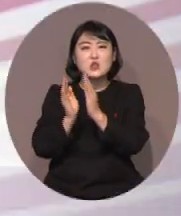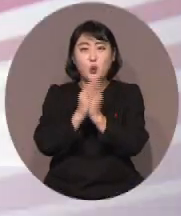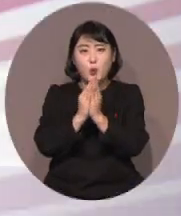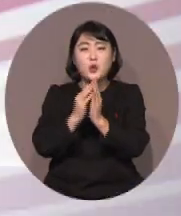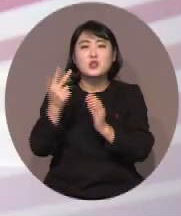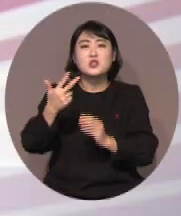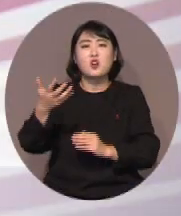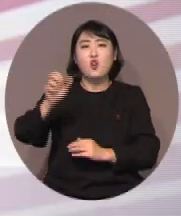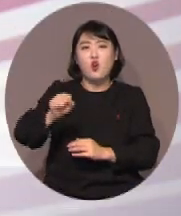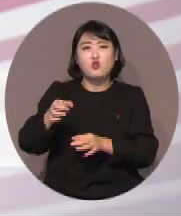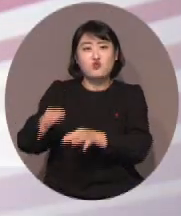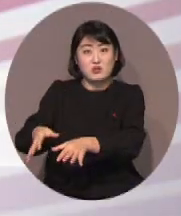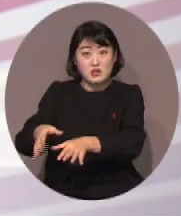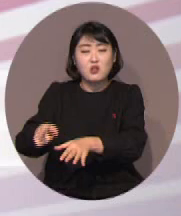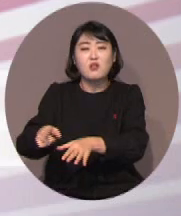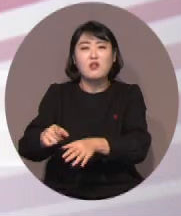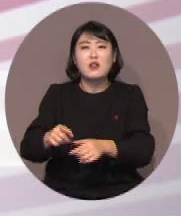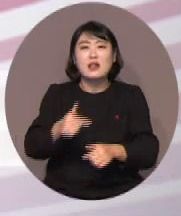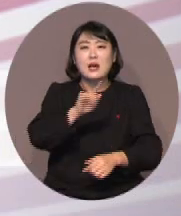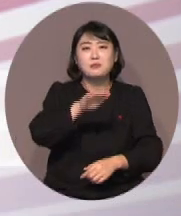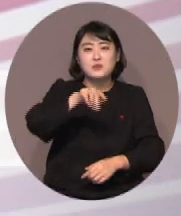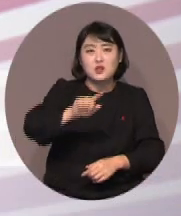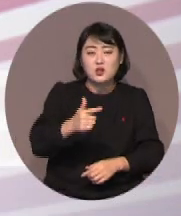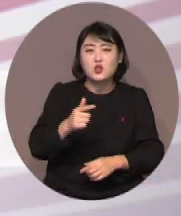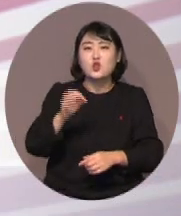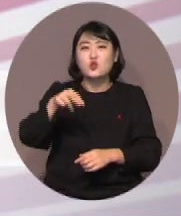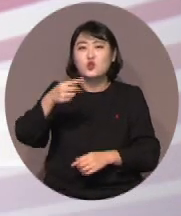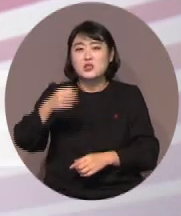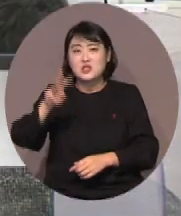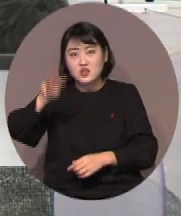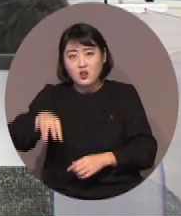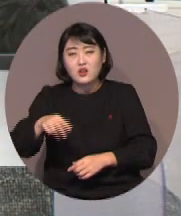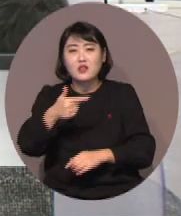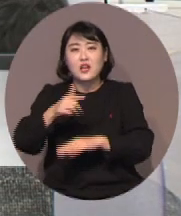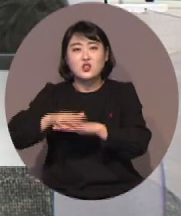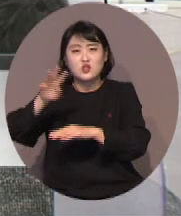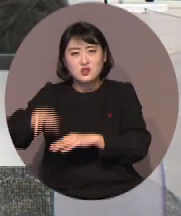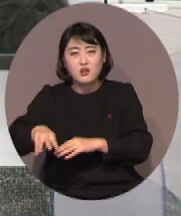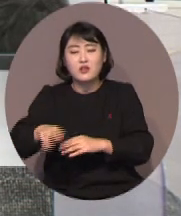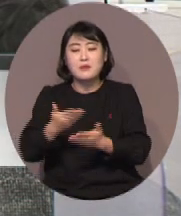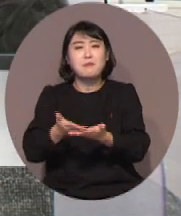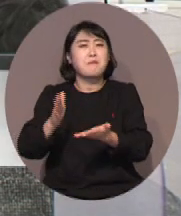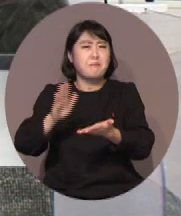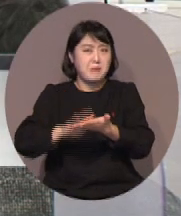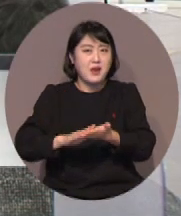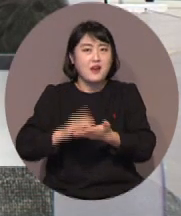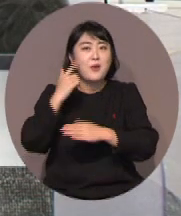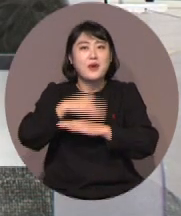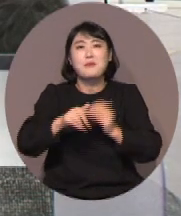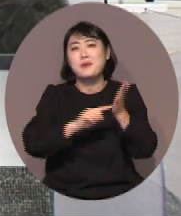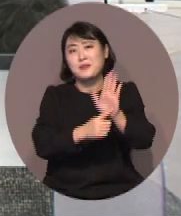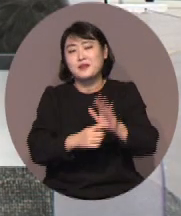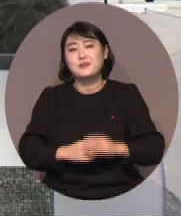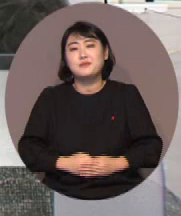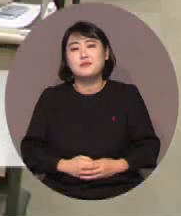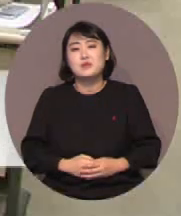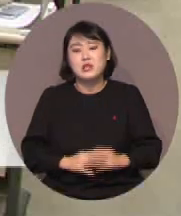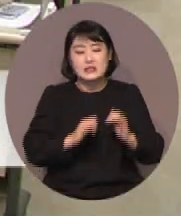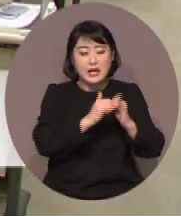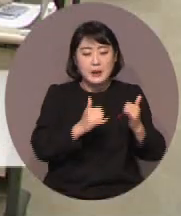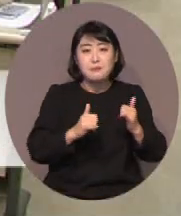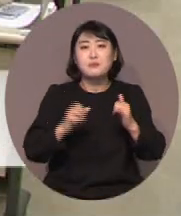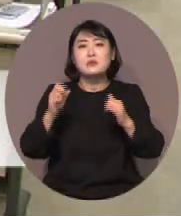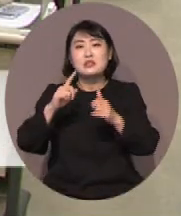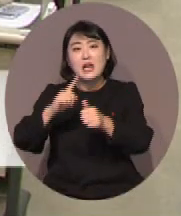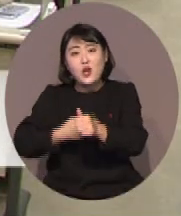7천억 원을 투입해 갑천과 유등천 대전천 정비사업을 추진하겠다고 밝혔습니다이 시작은 사람과